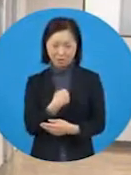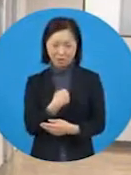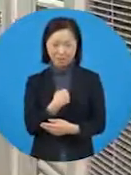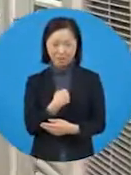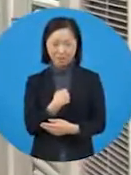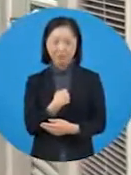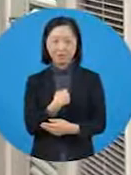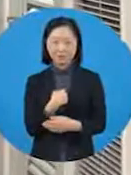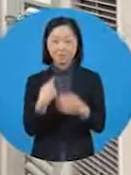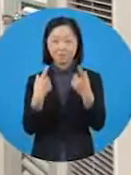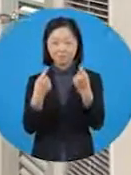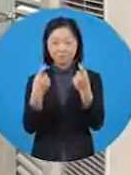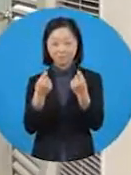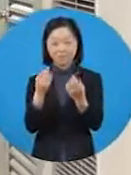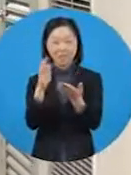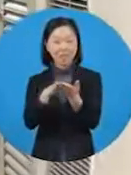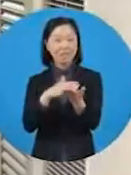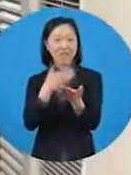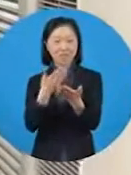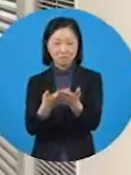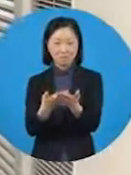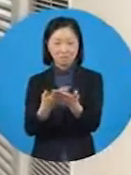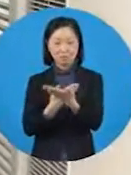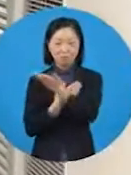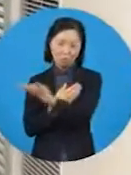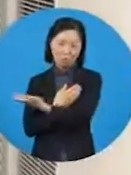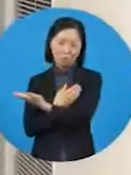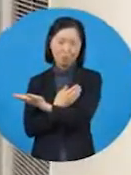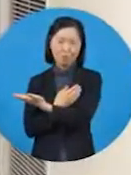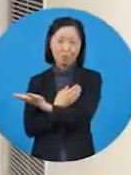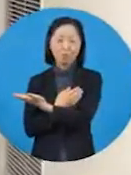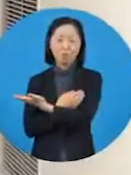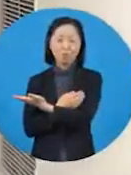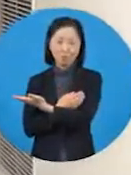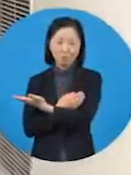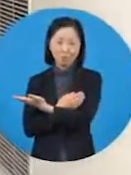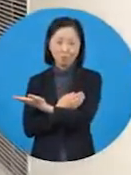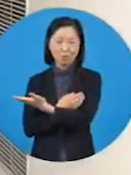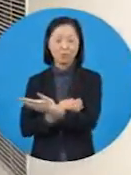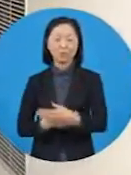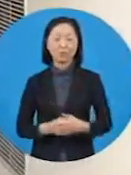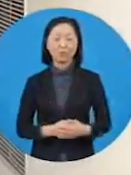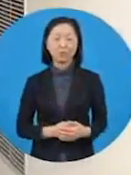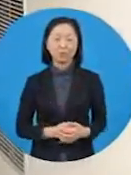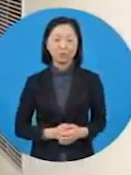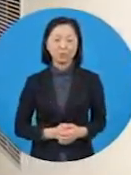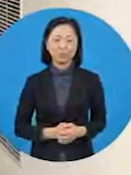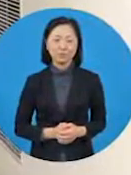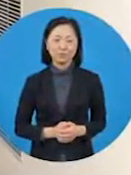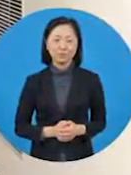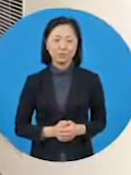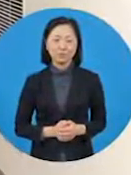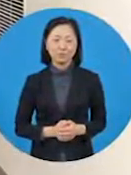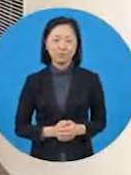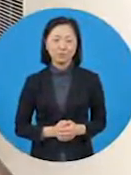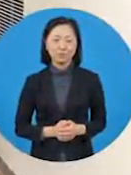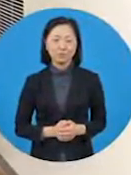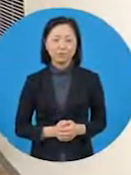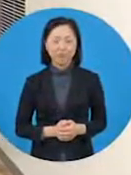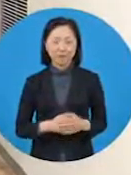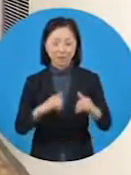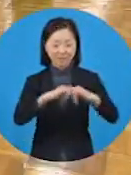。 同じくマナポートなりますもオープン。学び合える施設の中を紹介してもらいます